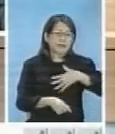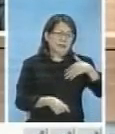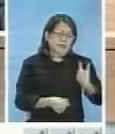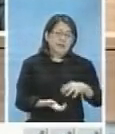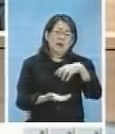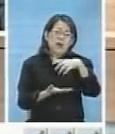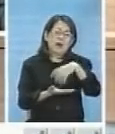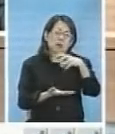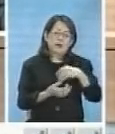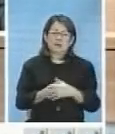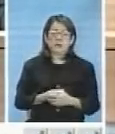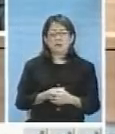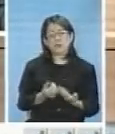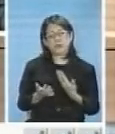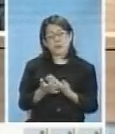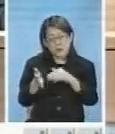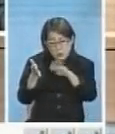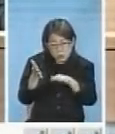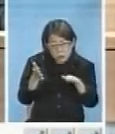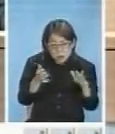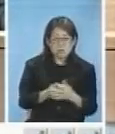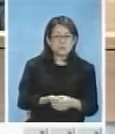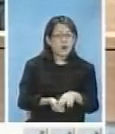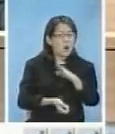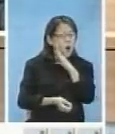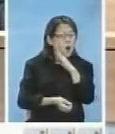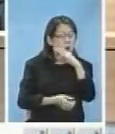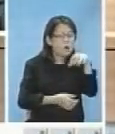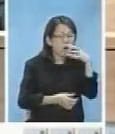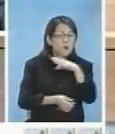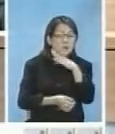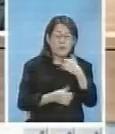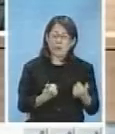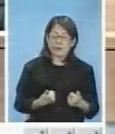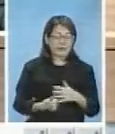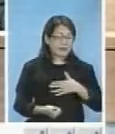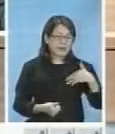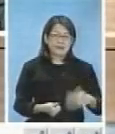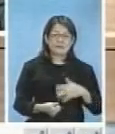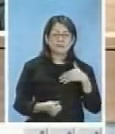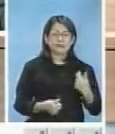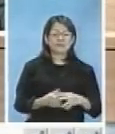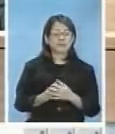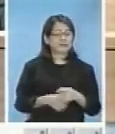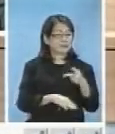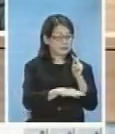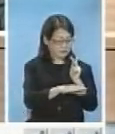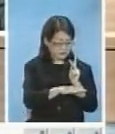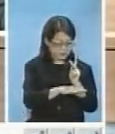าโดนทั้งตัดโดนทั้งต้มจนซ้อยจนลอยหมดแล้วครับท่านประธานท่านประธานที่เคาร